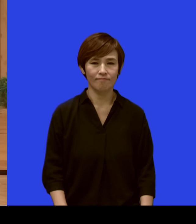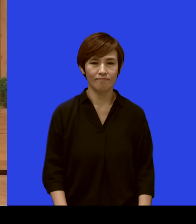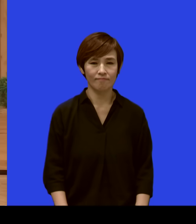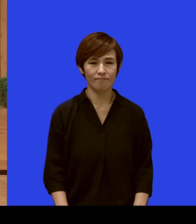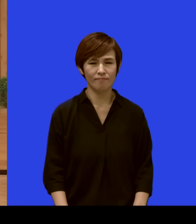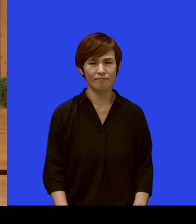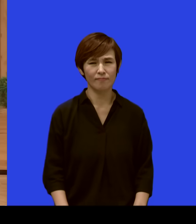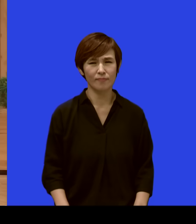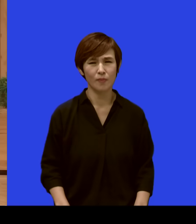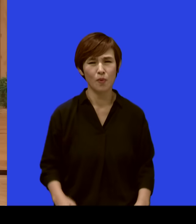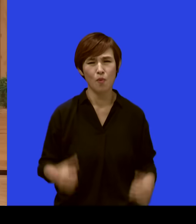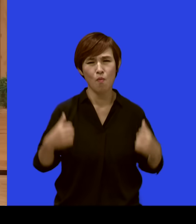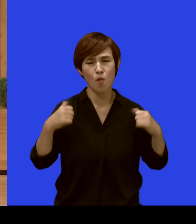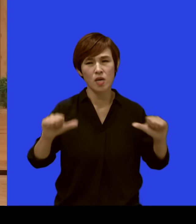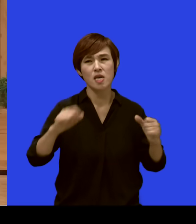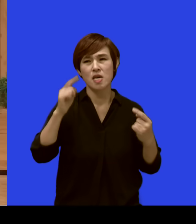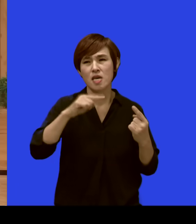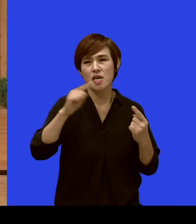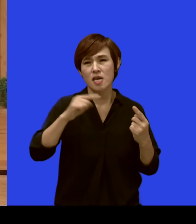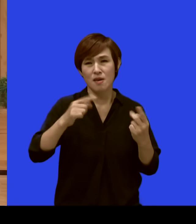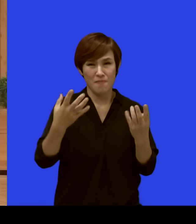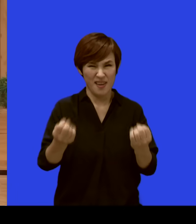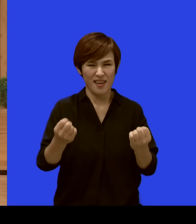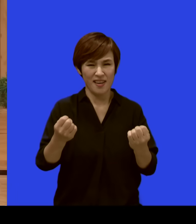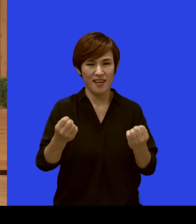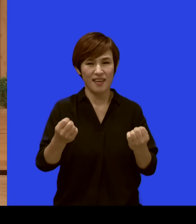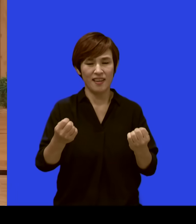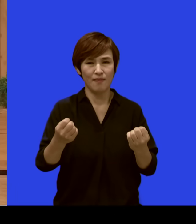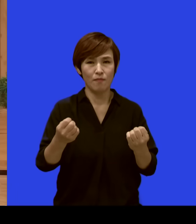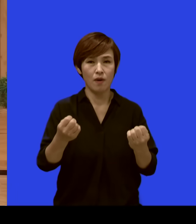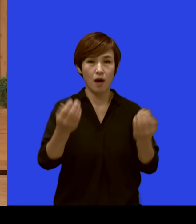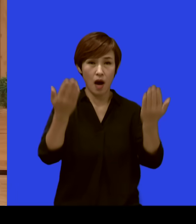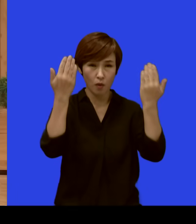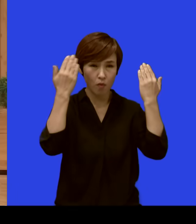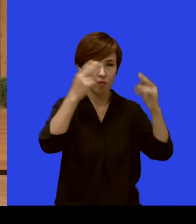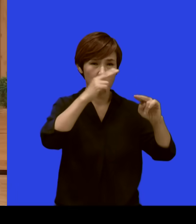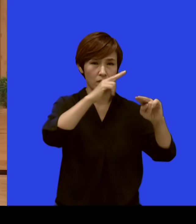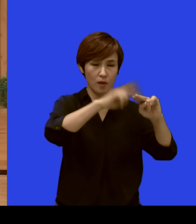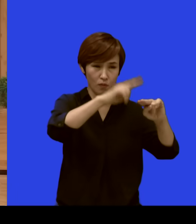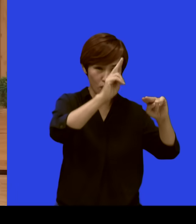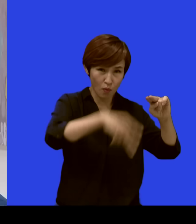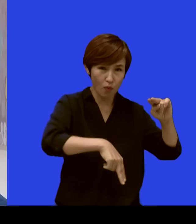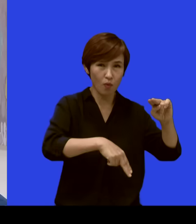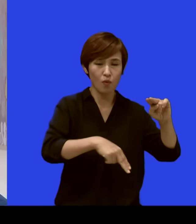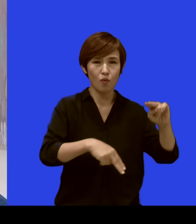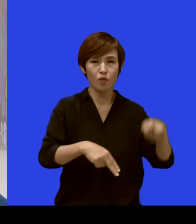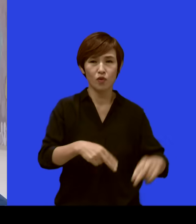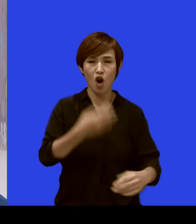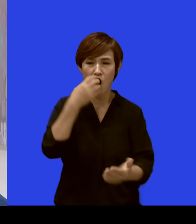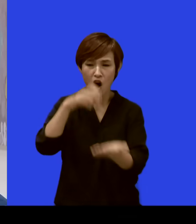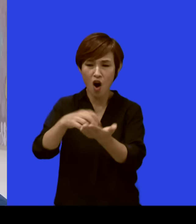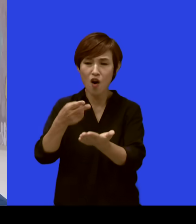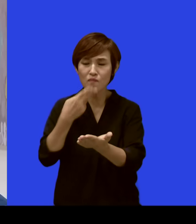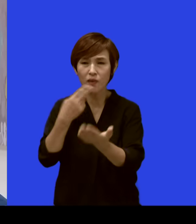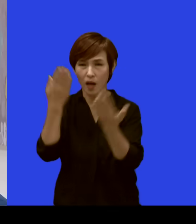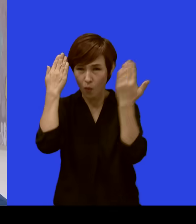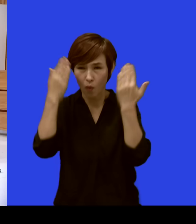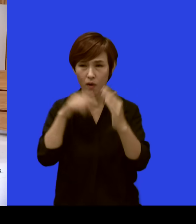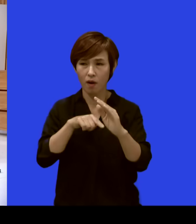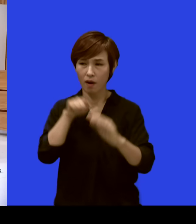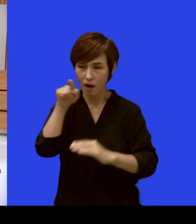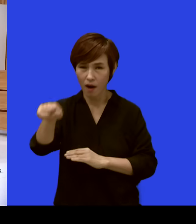될 것들이 굉장히 많잖아요. 지금 보니까 사실 정규 학교를 그만두고 비인가 학교로 가는 환경도 그렇고.